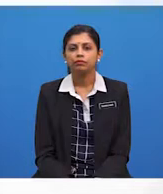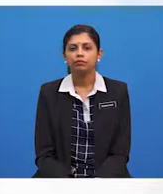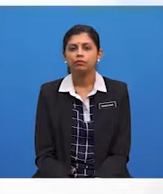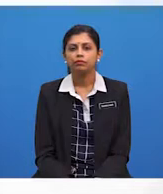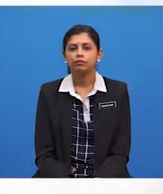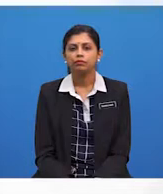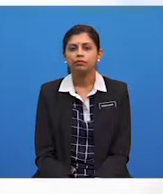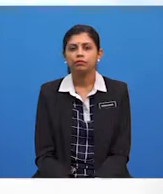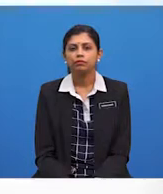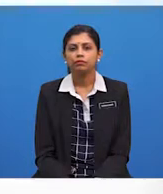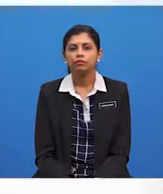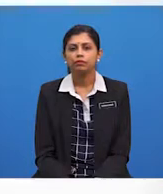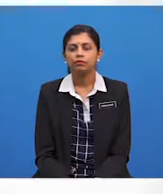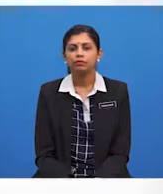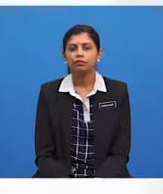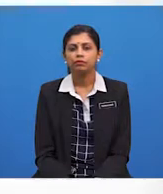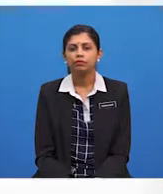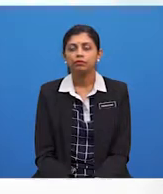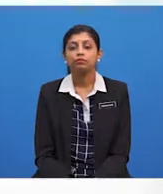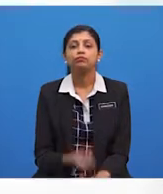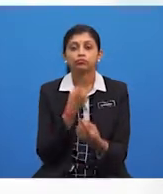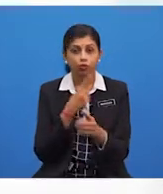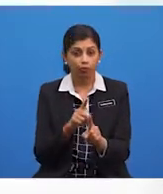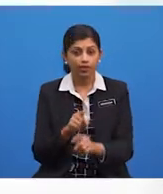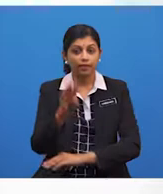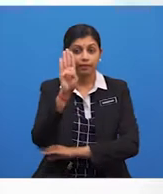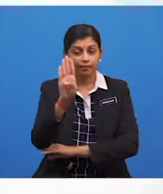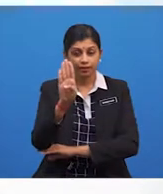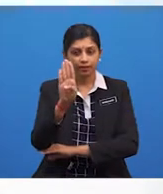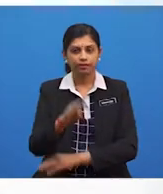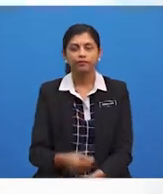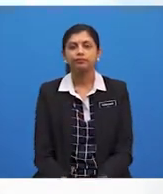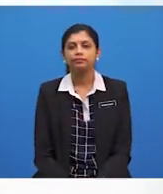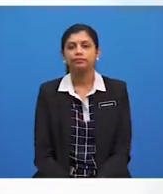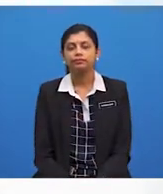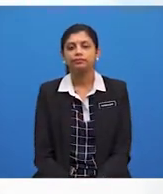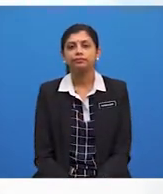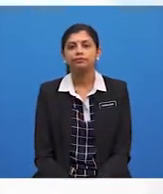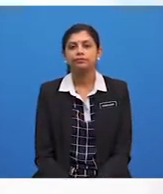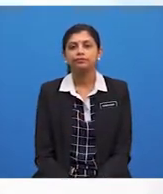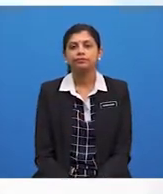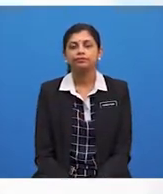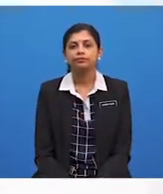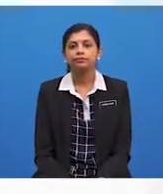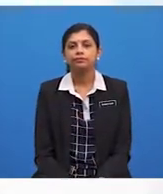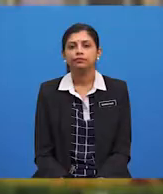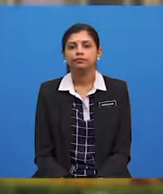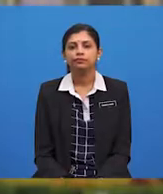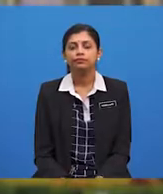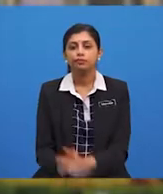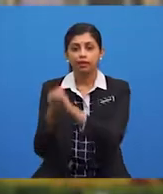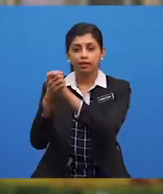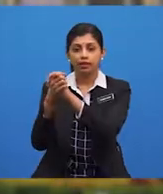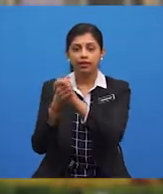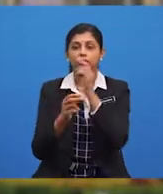Baiklah, jawapan yang tepat ialah B, iaitu perlembagaan mengatasi undang-undang lain.